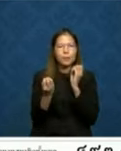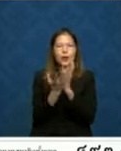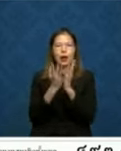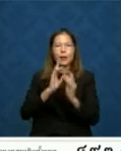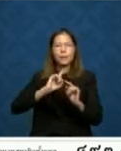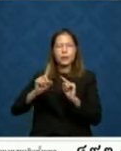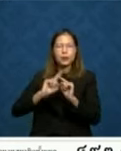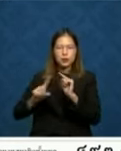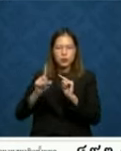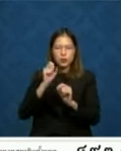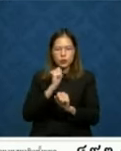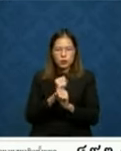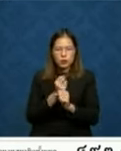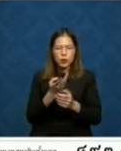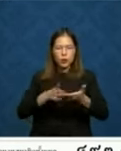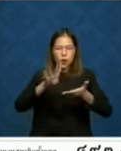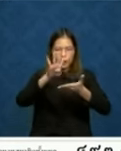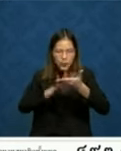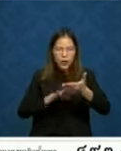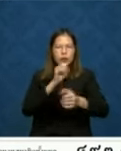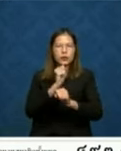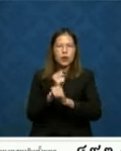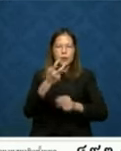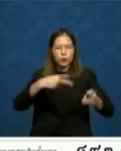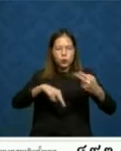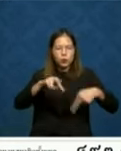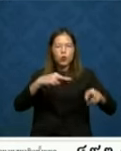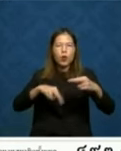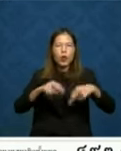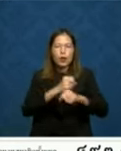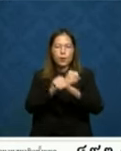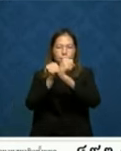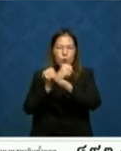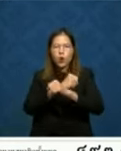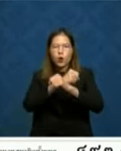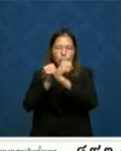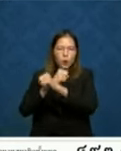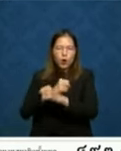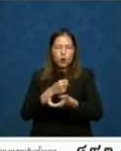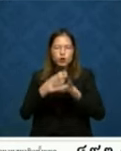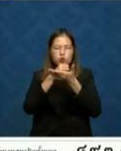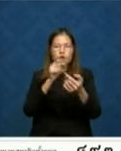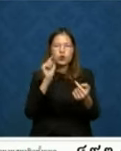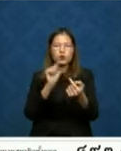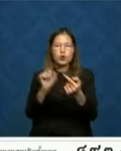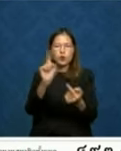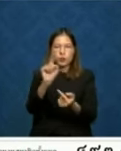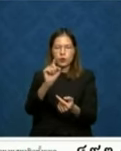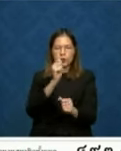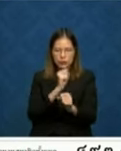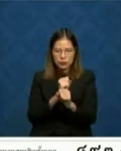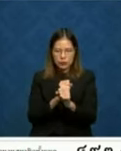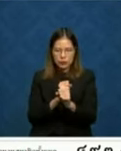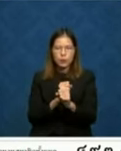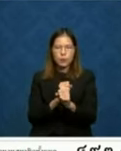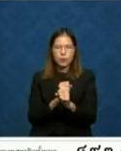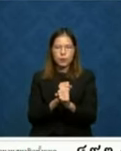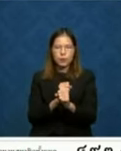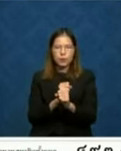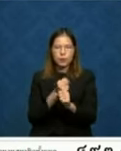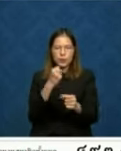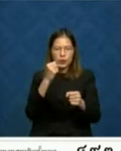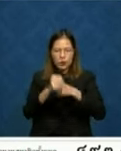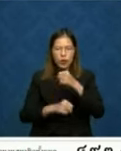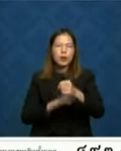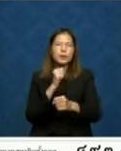แผนเชิงระบบและเตรียมการดูแลนะคะคุ้มครองปกป้องช่วยเหลือแล้วก็ส่งเสริมไว้เป็นการล่วงหน้าในแต่ละปี